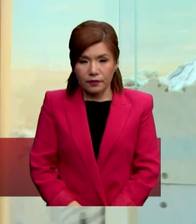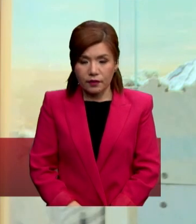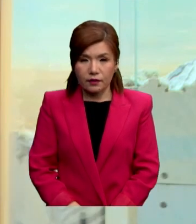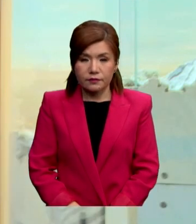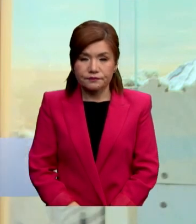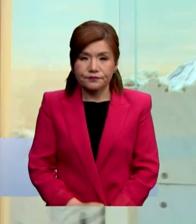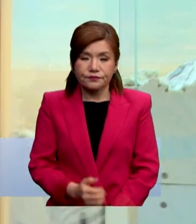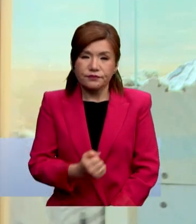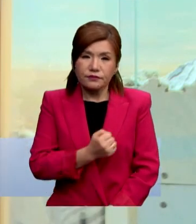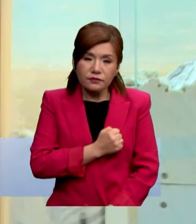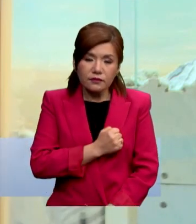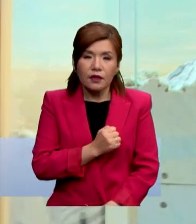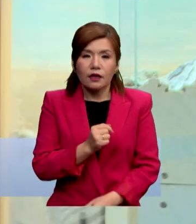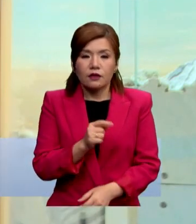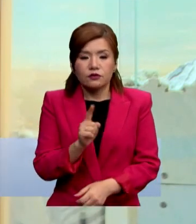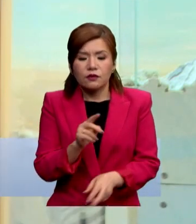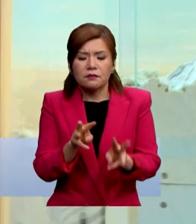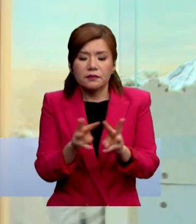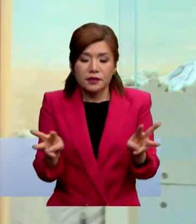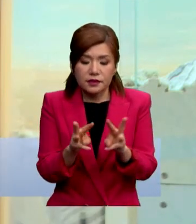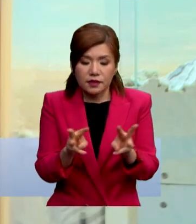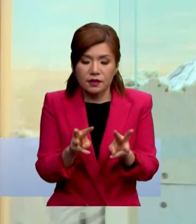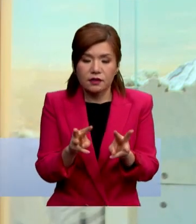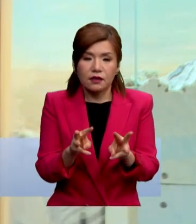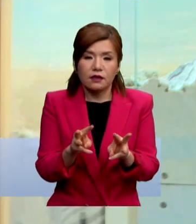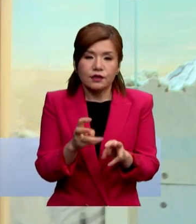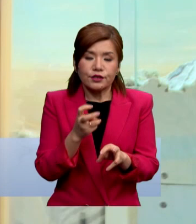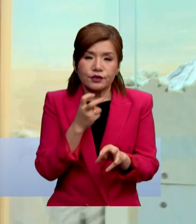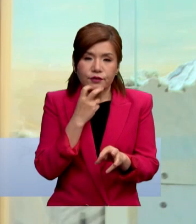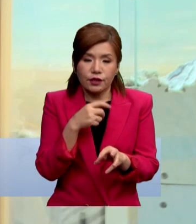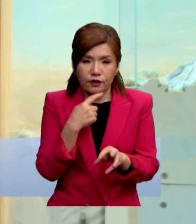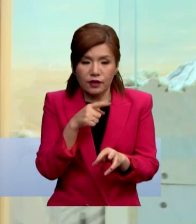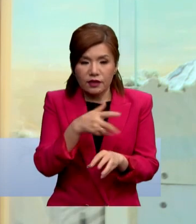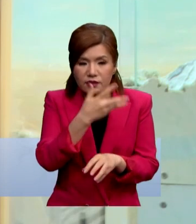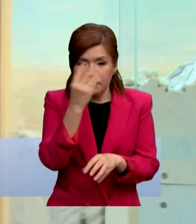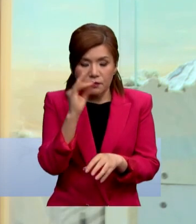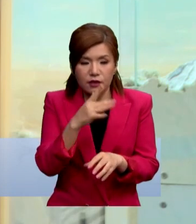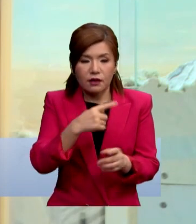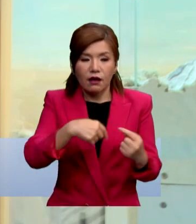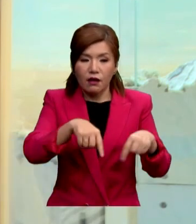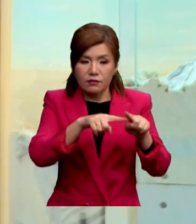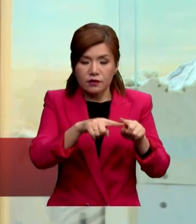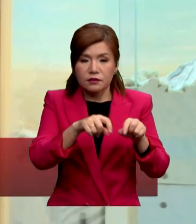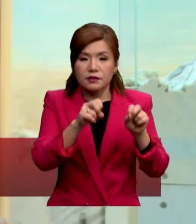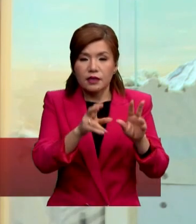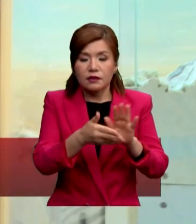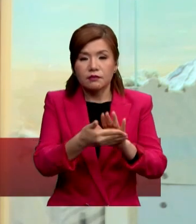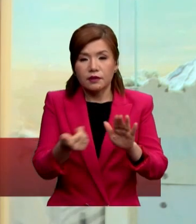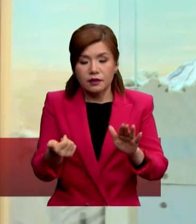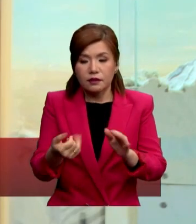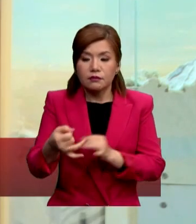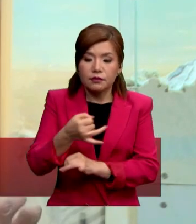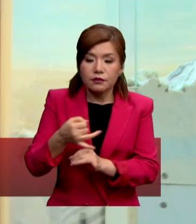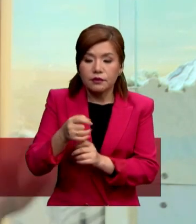и вот к сожалению Министерство это даже как фельетон смешно говорить оно забыло позвать общественность чтобы обсудить